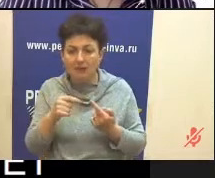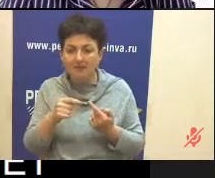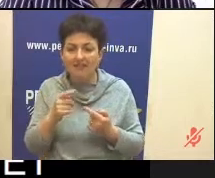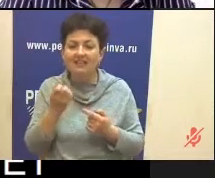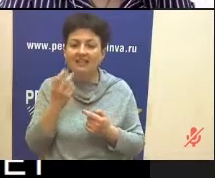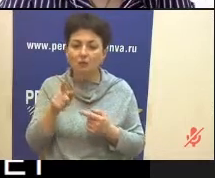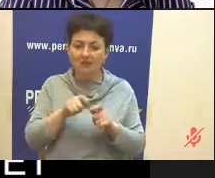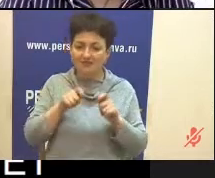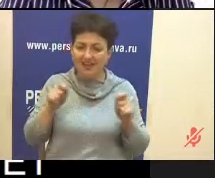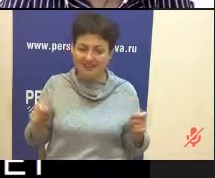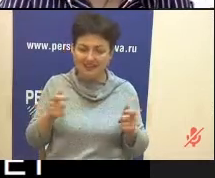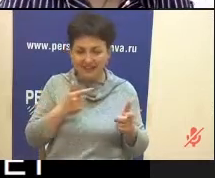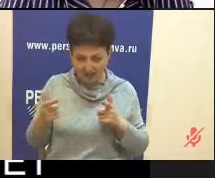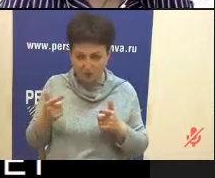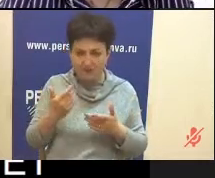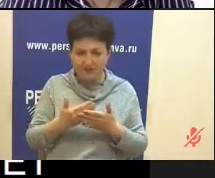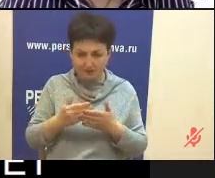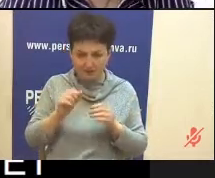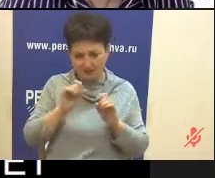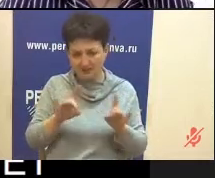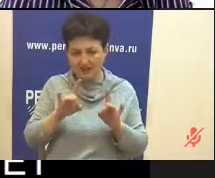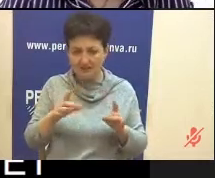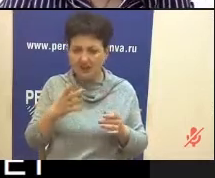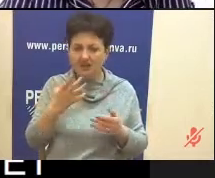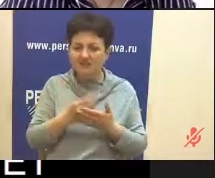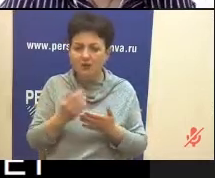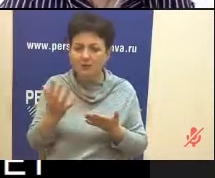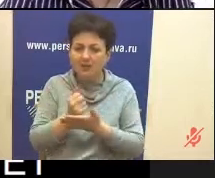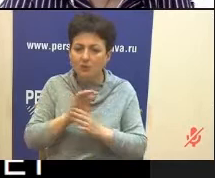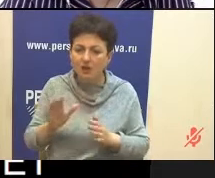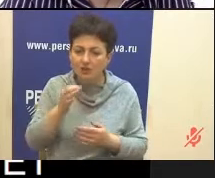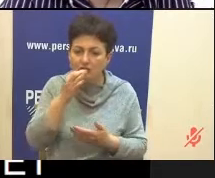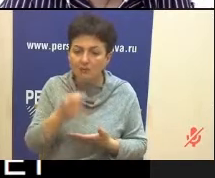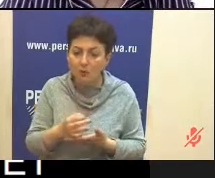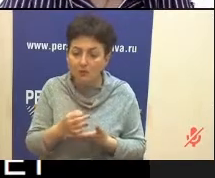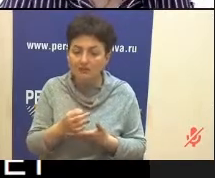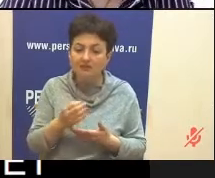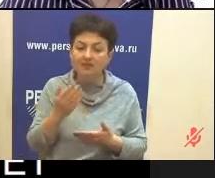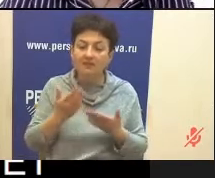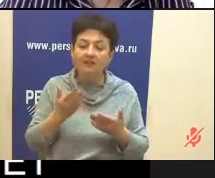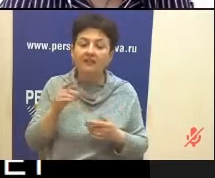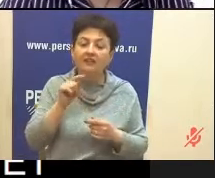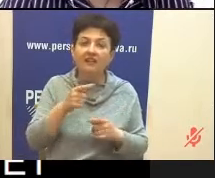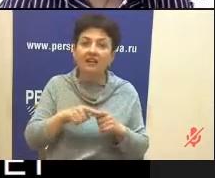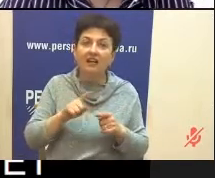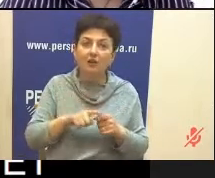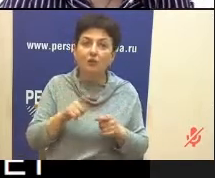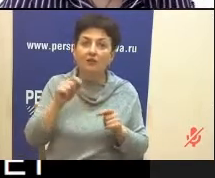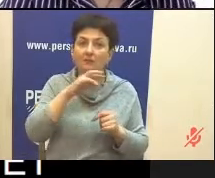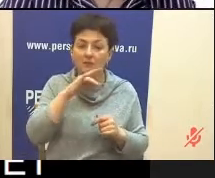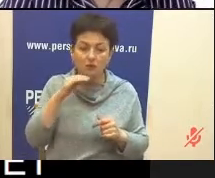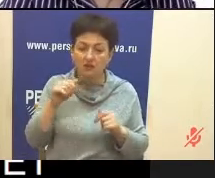том, насколько вы открыты и готовы ли вы, например, рассказать о вашем неудачном опыте, который случился и